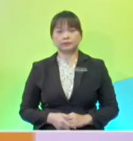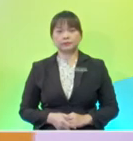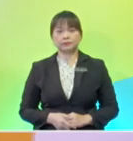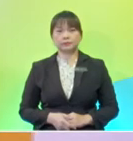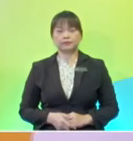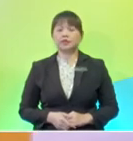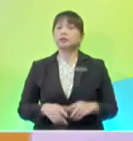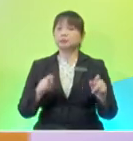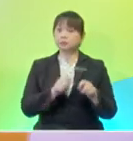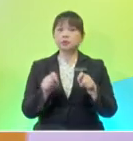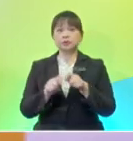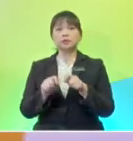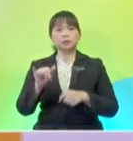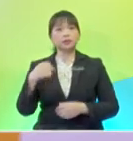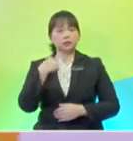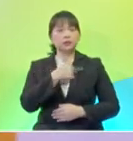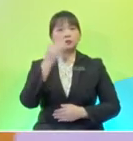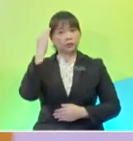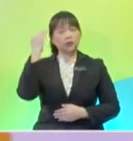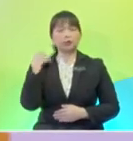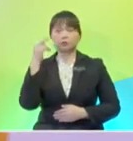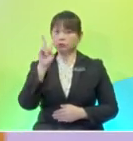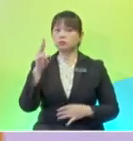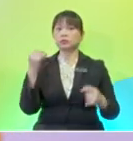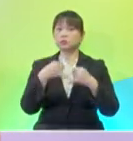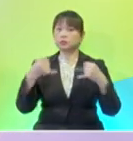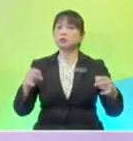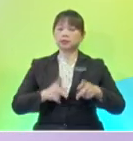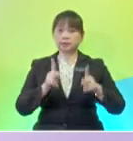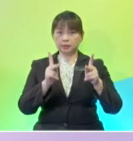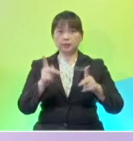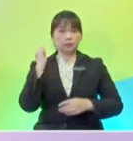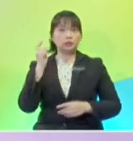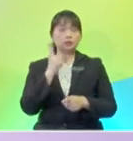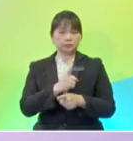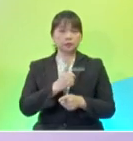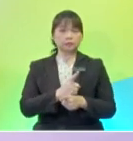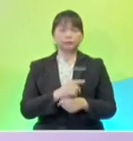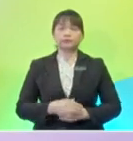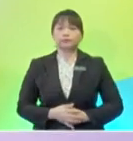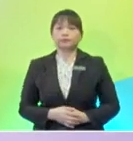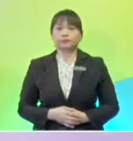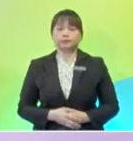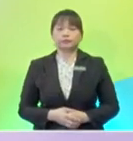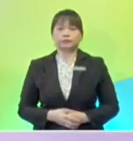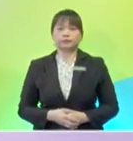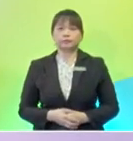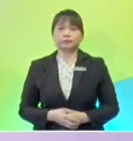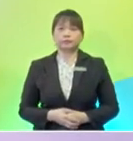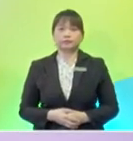seperti yang kita tahu ada dua jenis kaidah pengurapan yang pertama sehari dan yang kedua